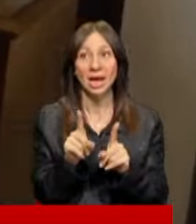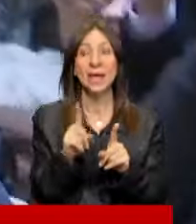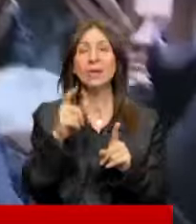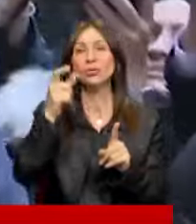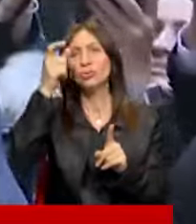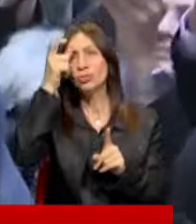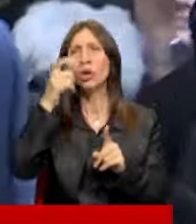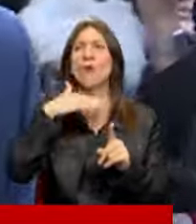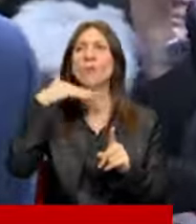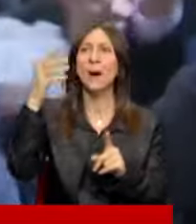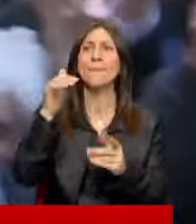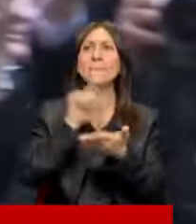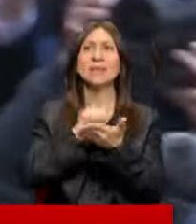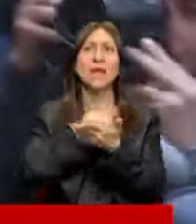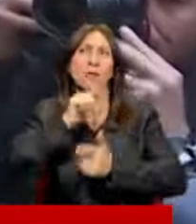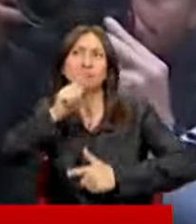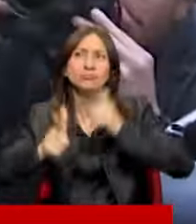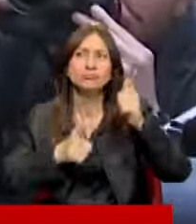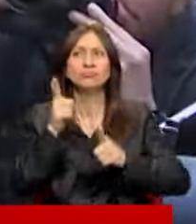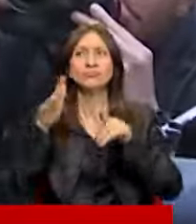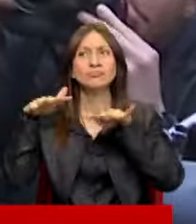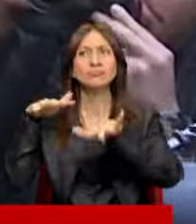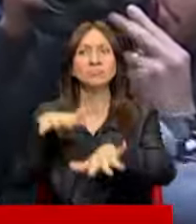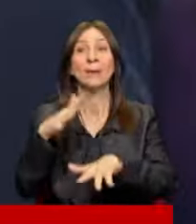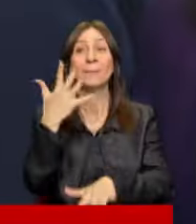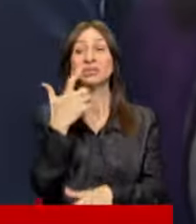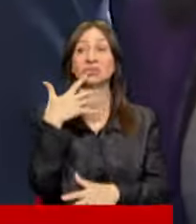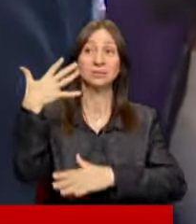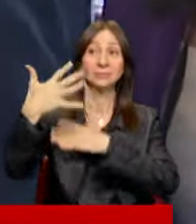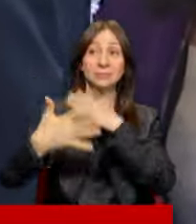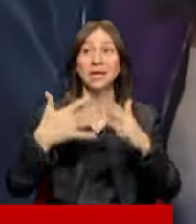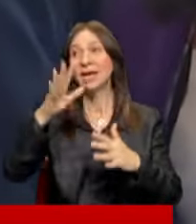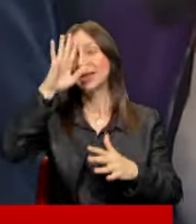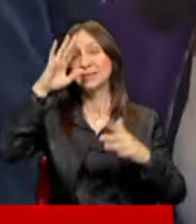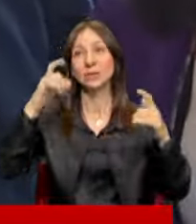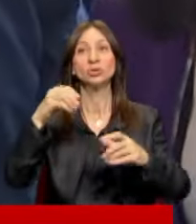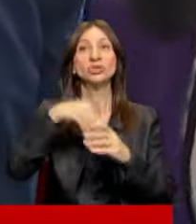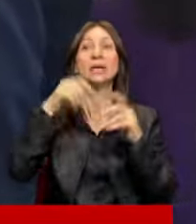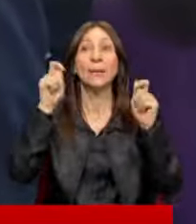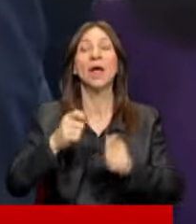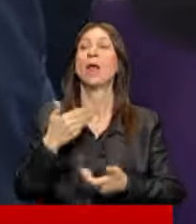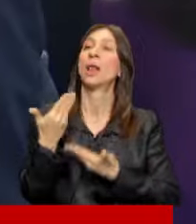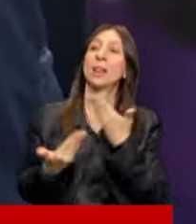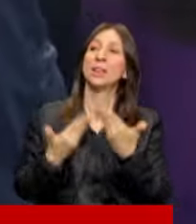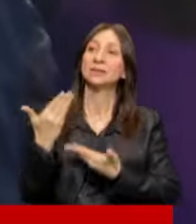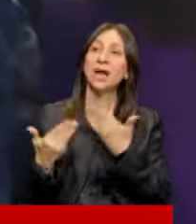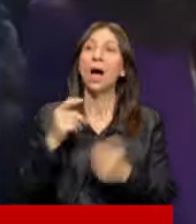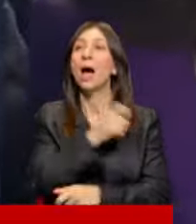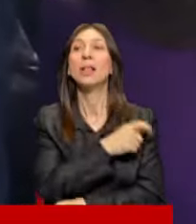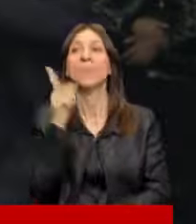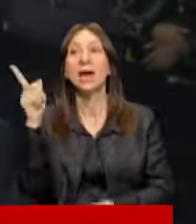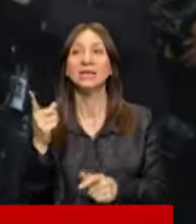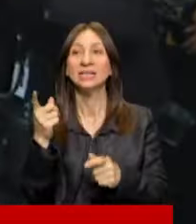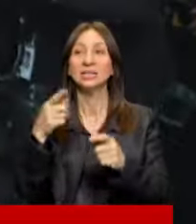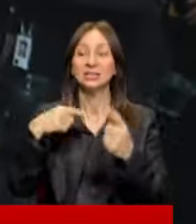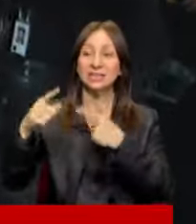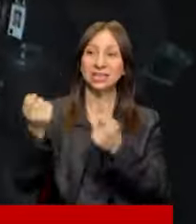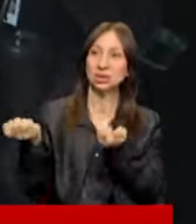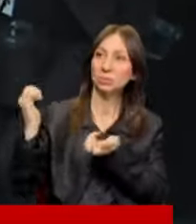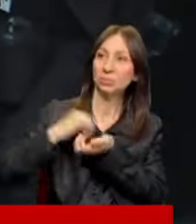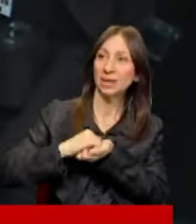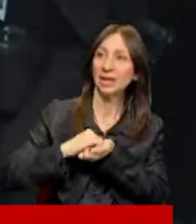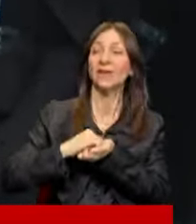yerli yabancı medyanın da ilgisi büyüktü. İmamoğlu 5 yıl boyunca İstanbul için yaptıklarını anlattı. Almanya ile şehirler arası